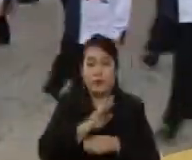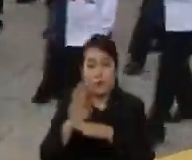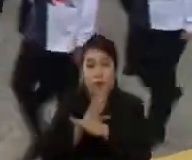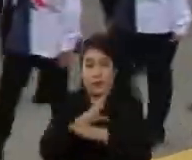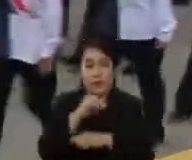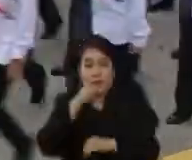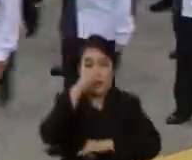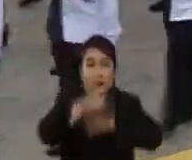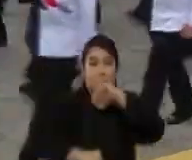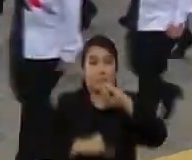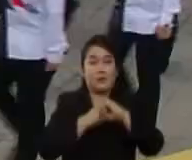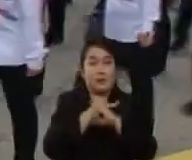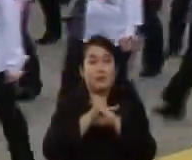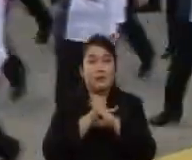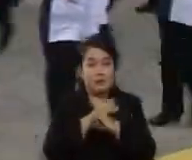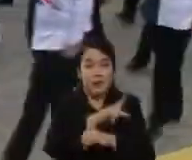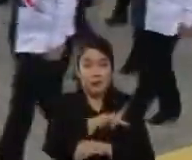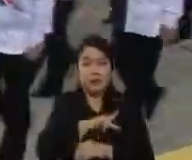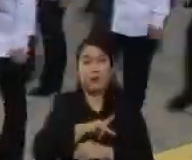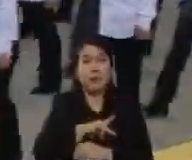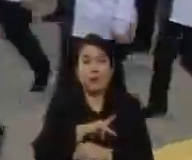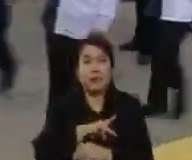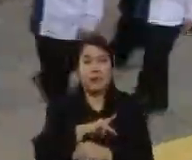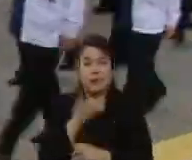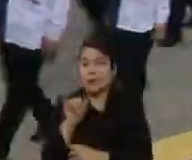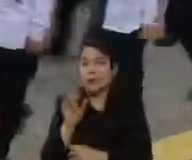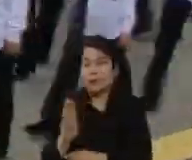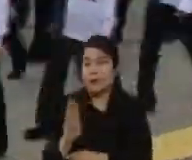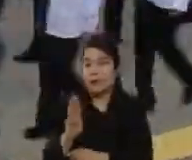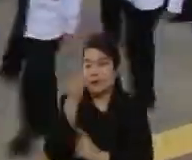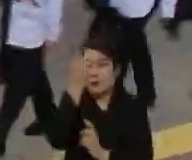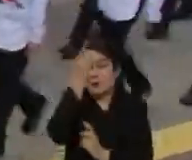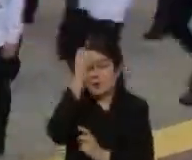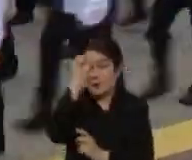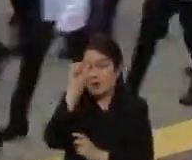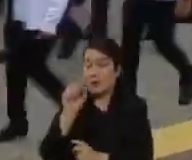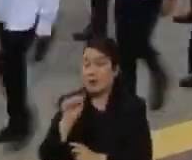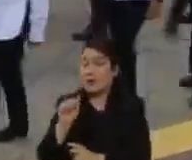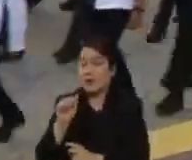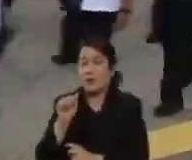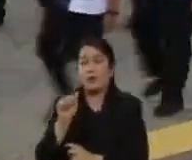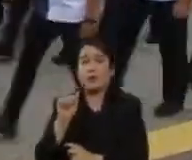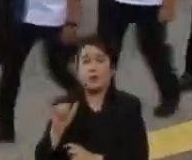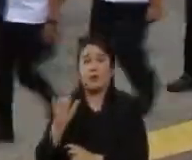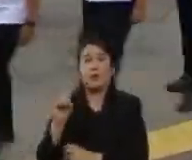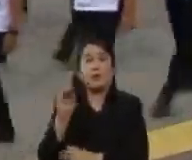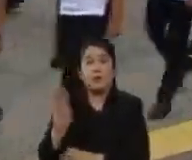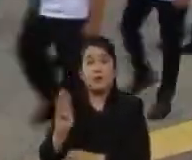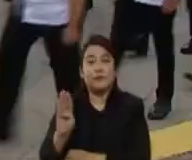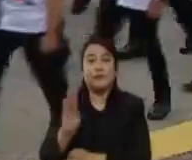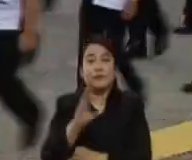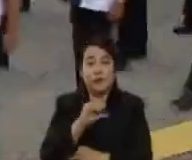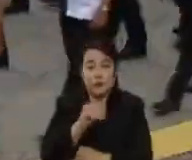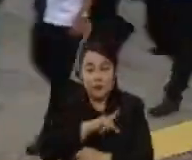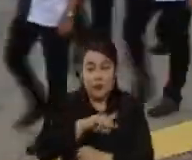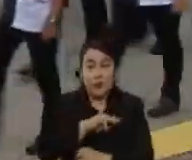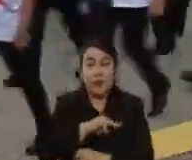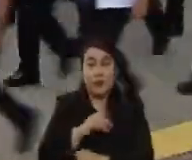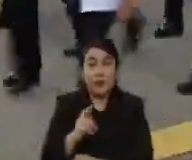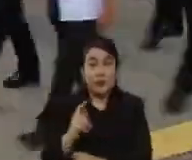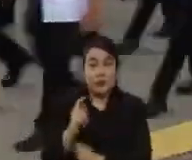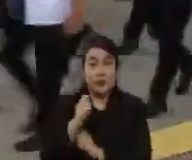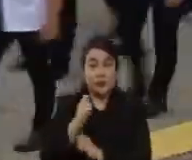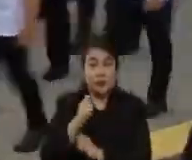Antarabangsa dan Industri diketuai Yang Berbahagia Dato' Sri Nur Azman Ayub, Timbalan Ketua Setiausaha Industri dan Kementerian